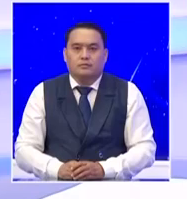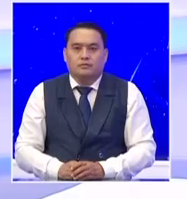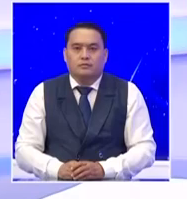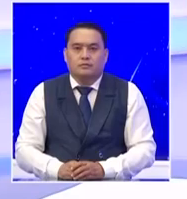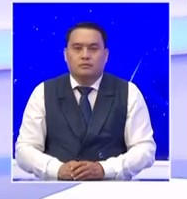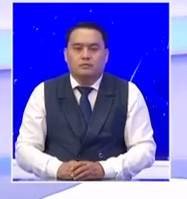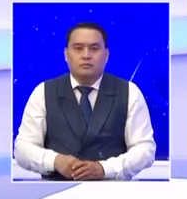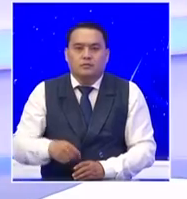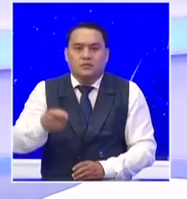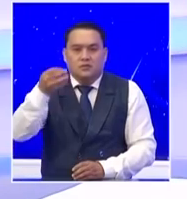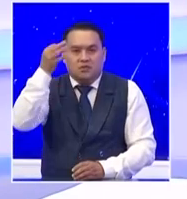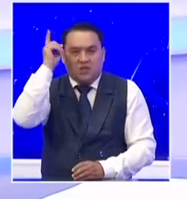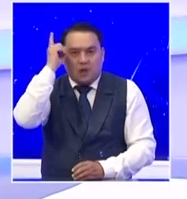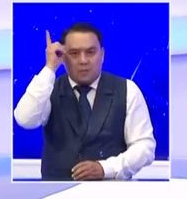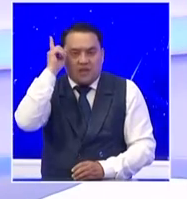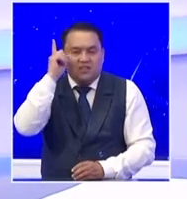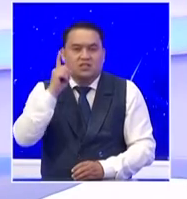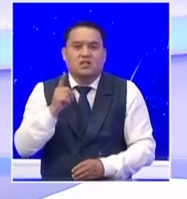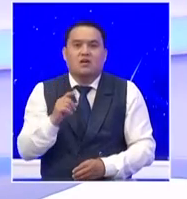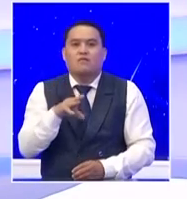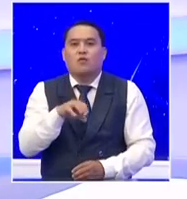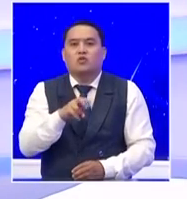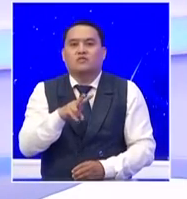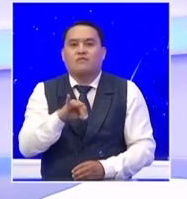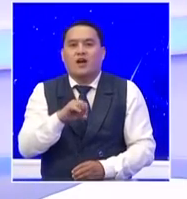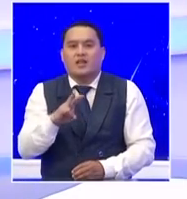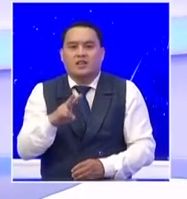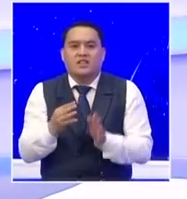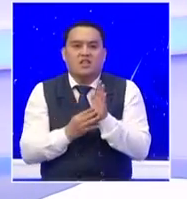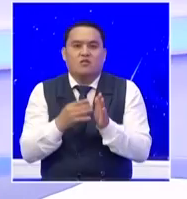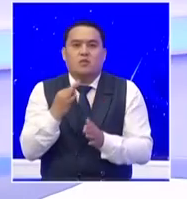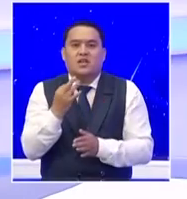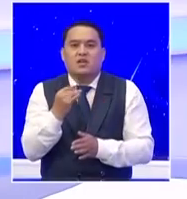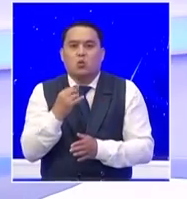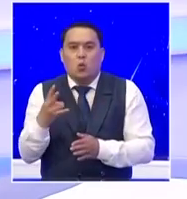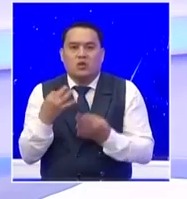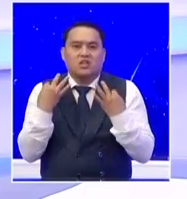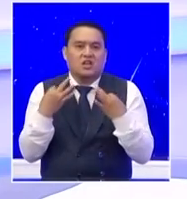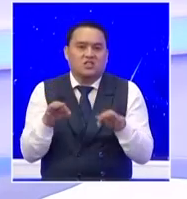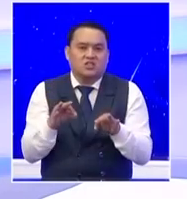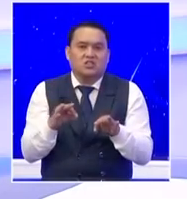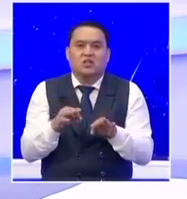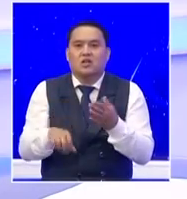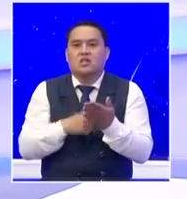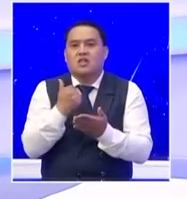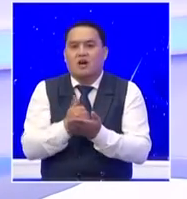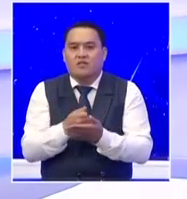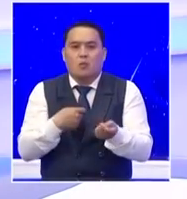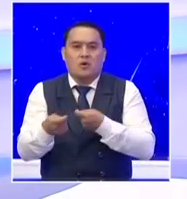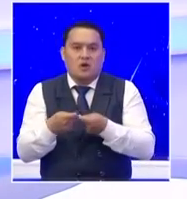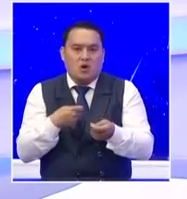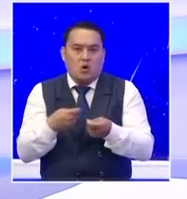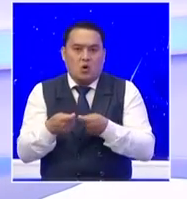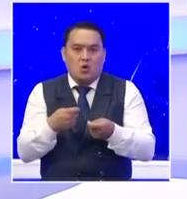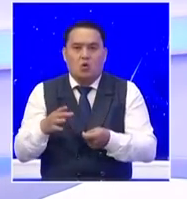Немецкий автогигант Volkswagen согласился заплатить 9 миллионов евро для прекращения дела в отношении главы правления